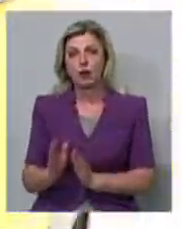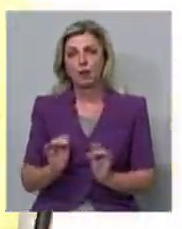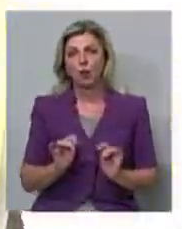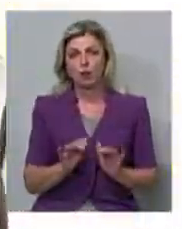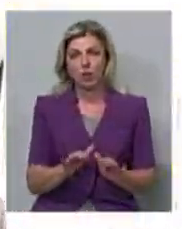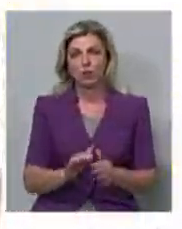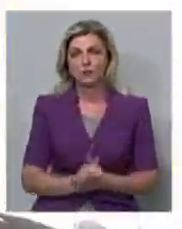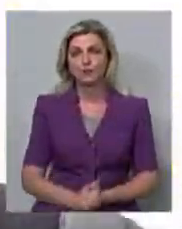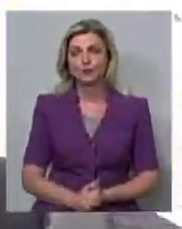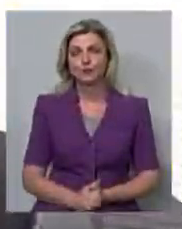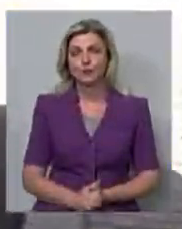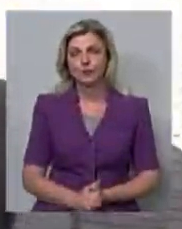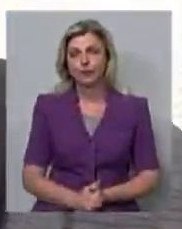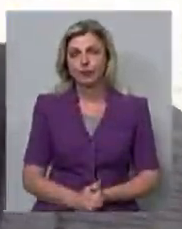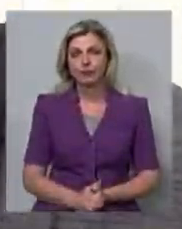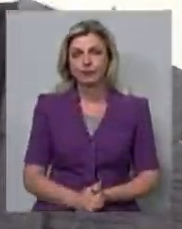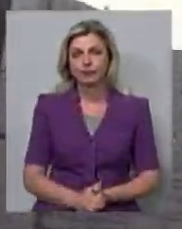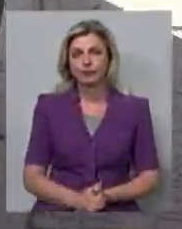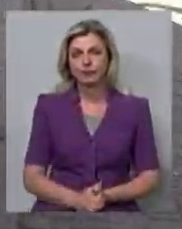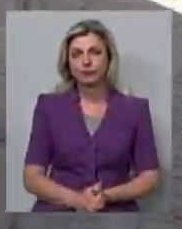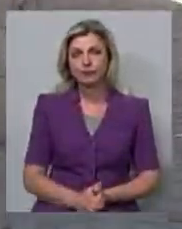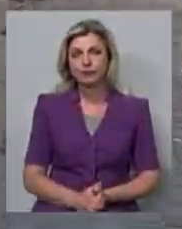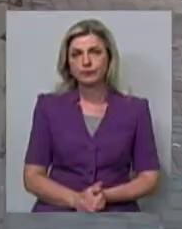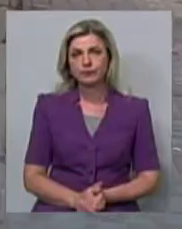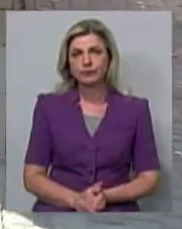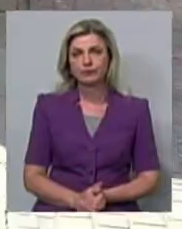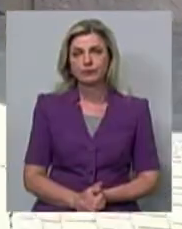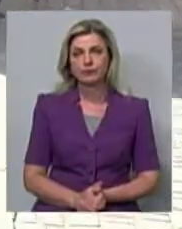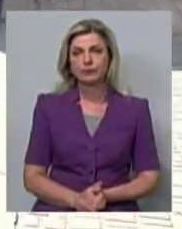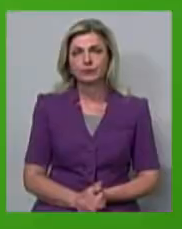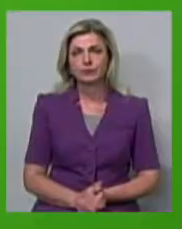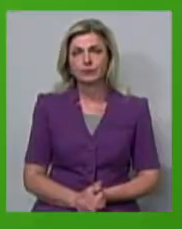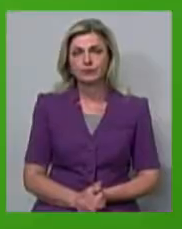процесу. Ольга Руда, Євген Сержук. Новини на Суспільному. Миколаїв.